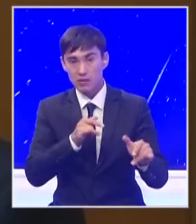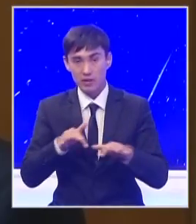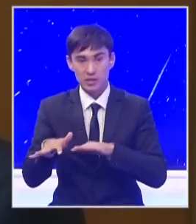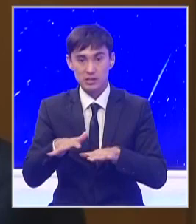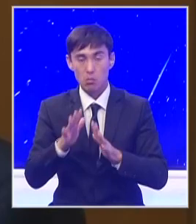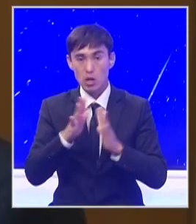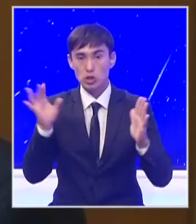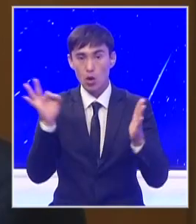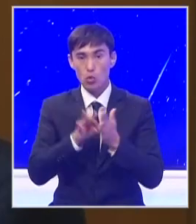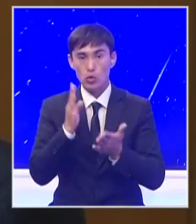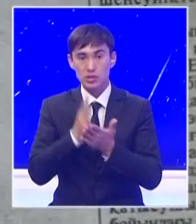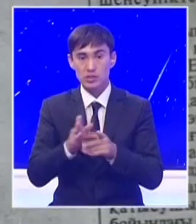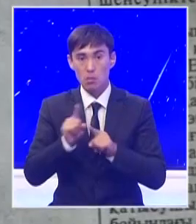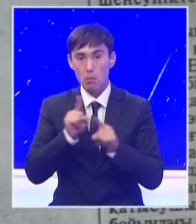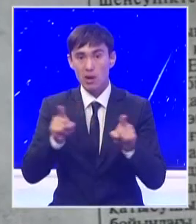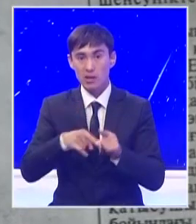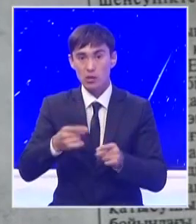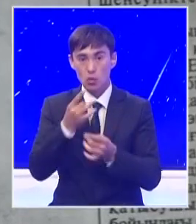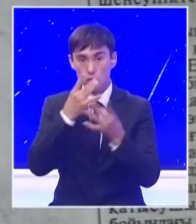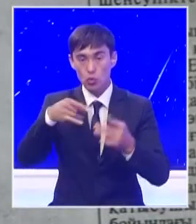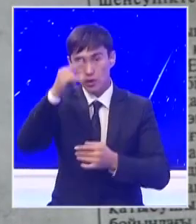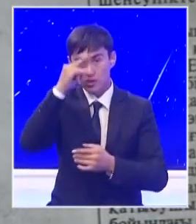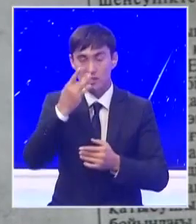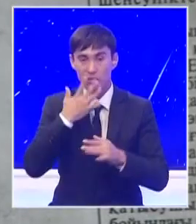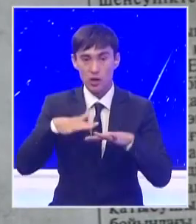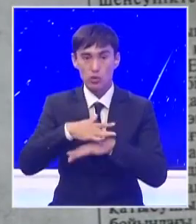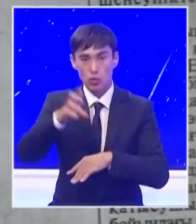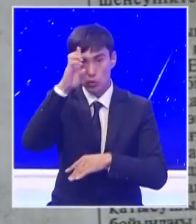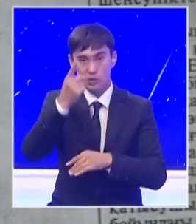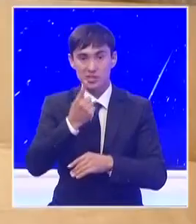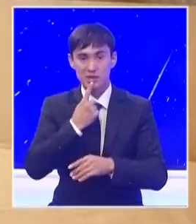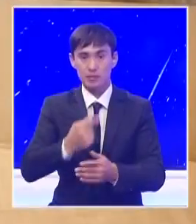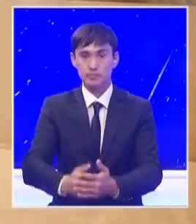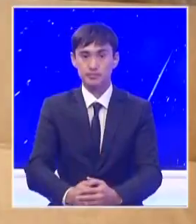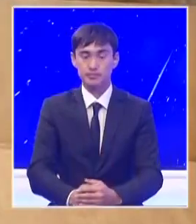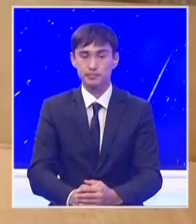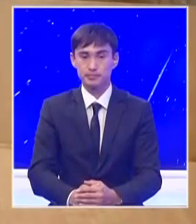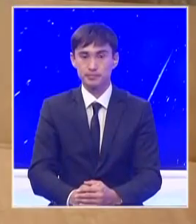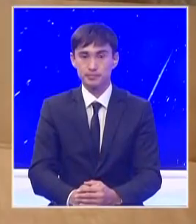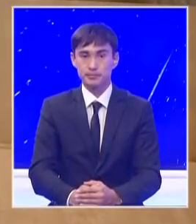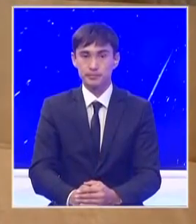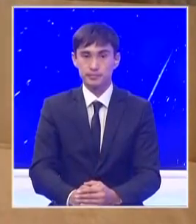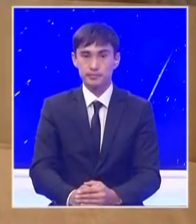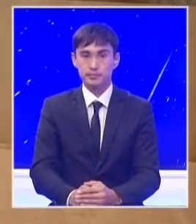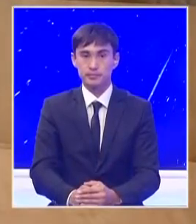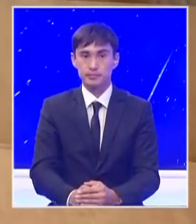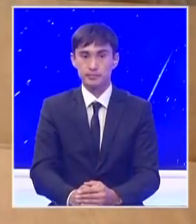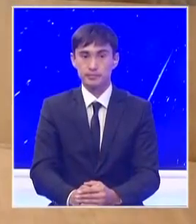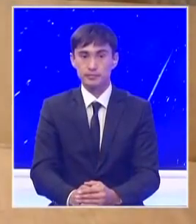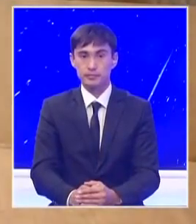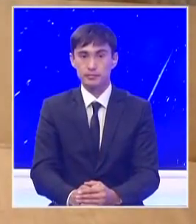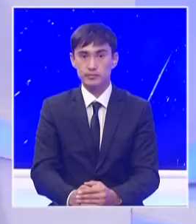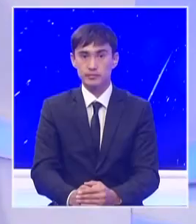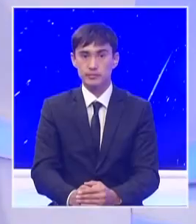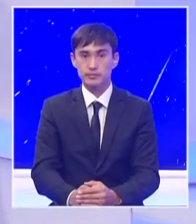Большая роль уделена и пропаганде культуры казахского народа и государственного языка. Аделя Кжаркенова, Еркин Танумсиитов, телеканал ЖИТСУ.